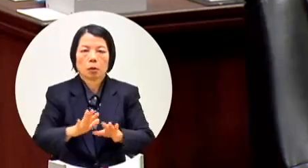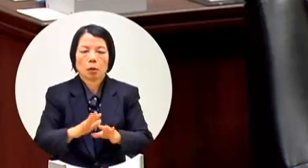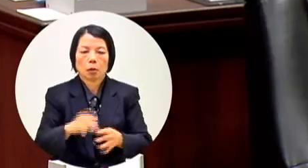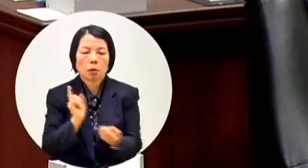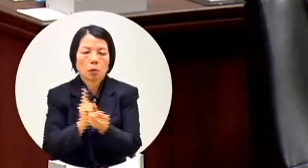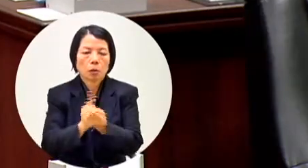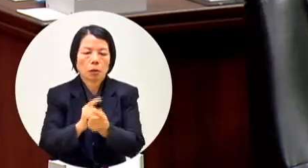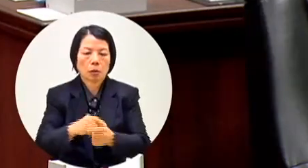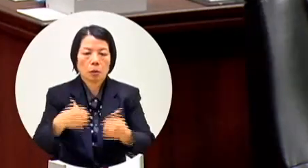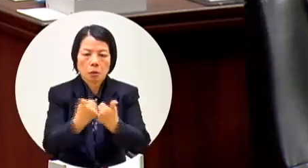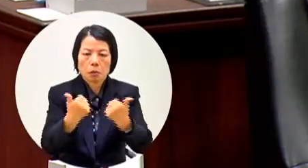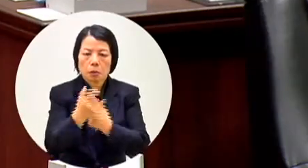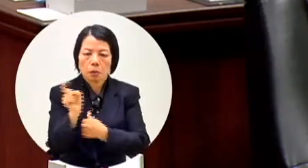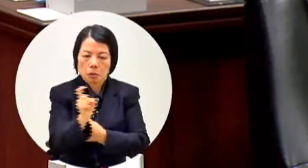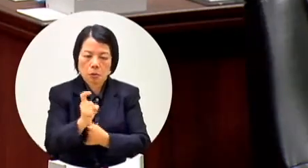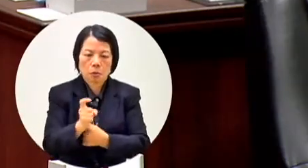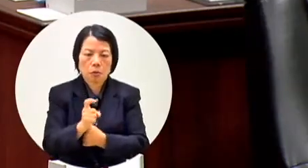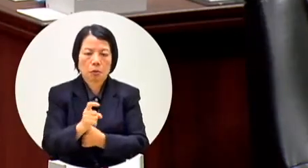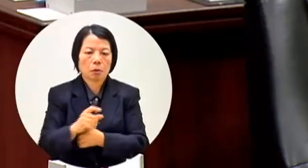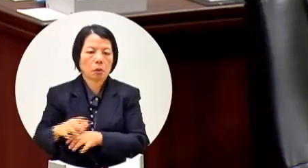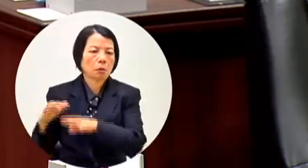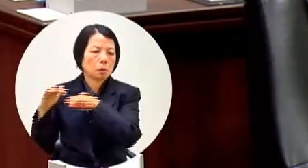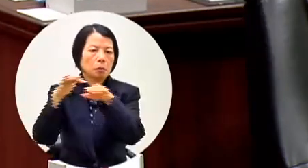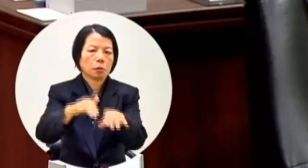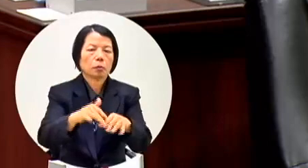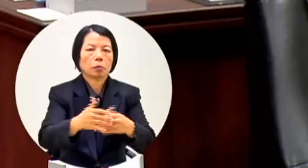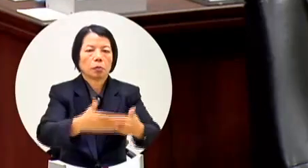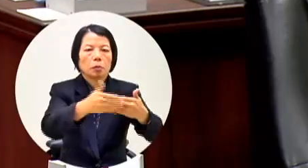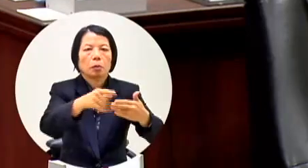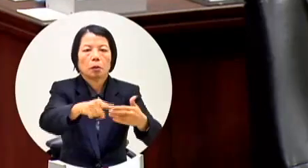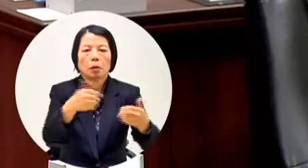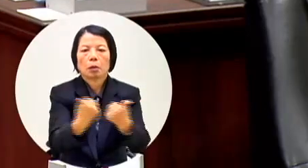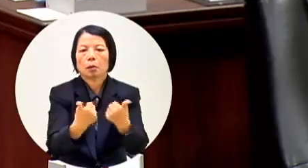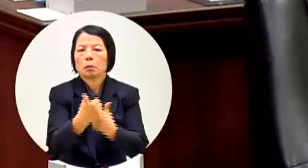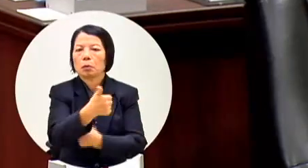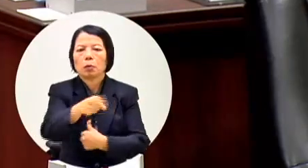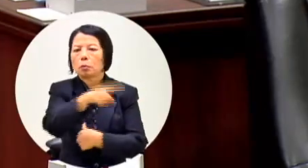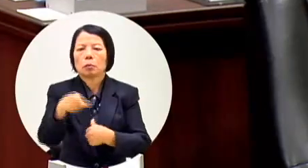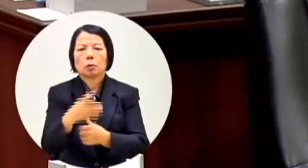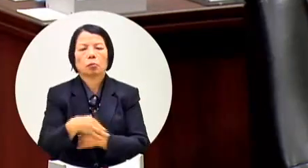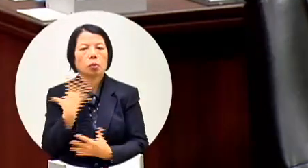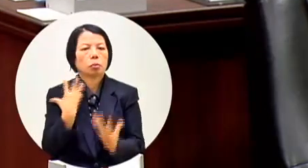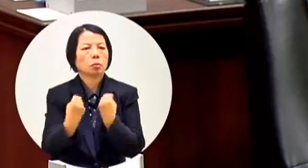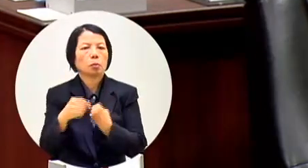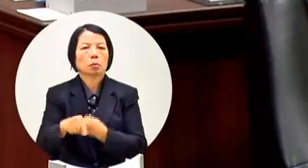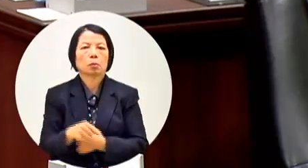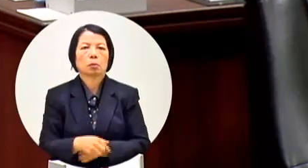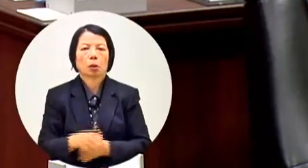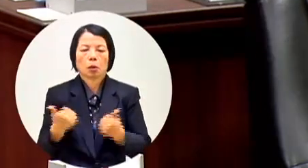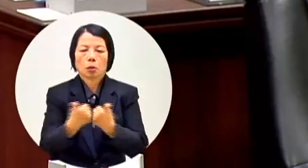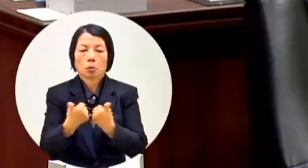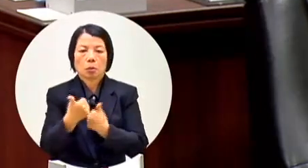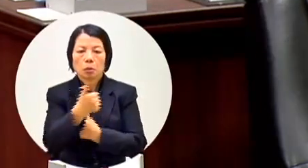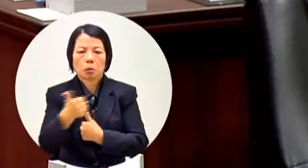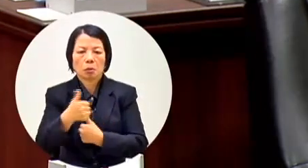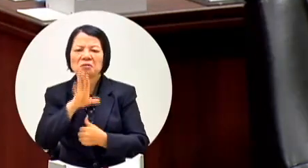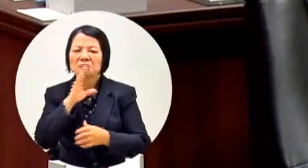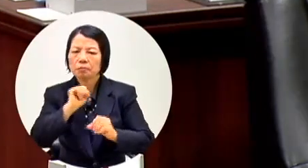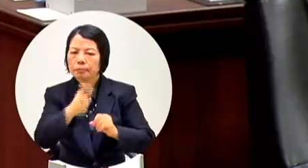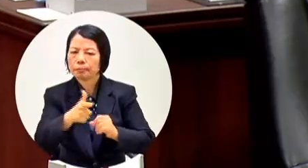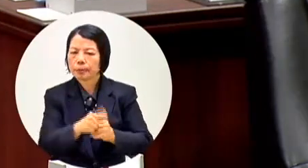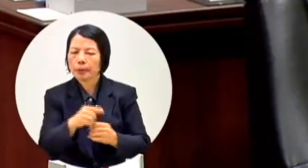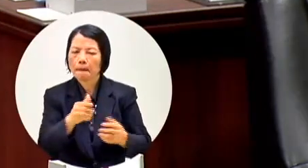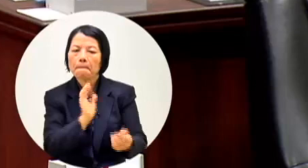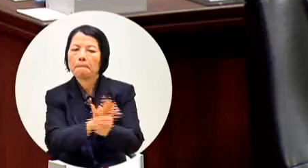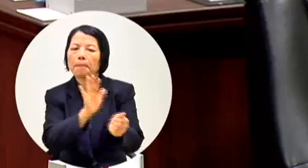岸，但是连议员可能也都不知道这个订单的内容，那议员是不是只是市长背书的工具？是不是直接